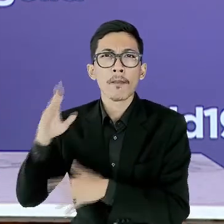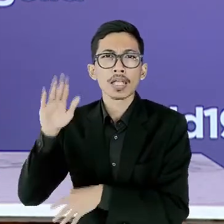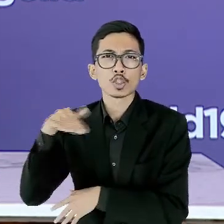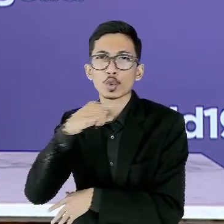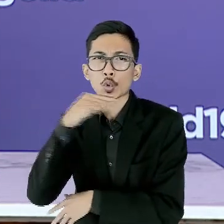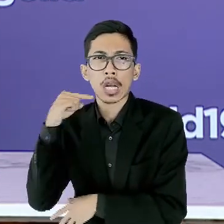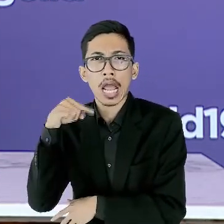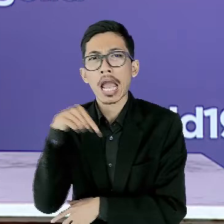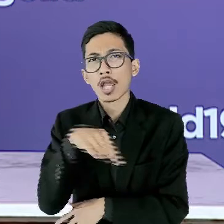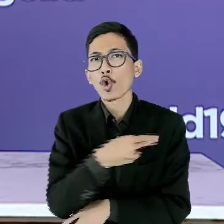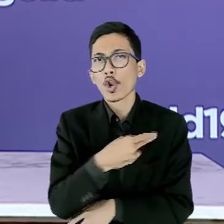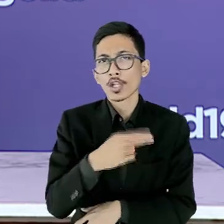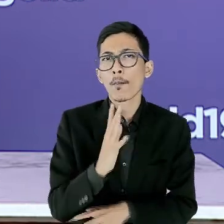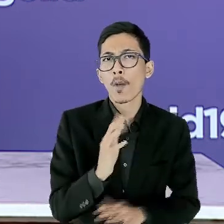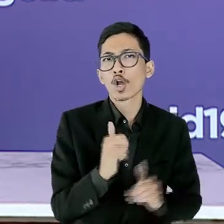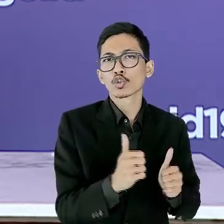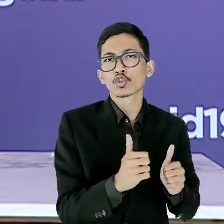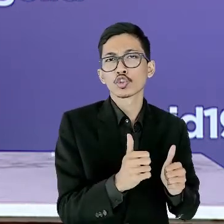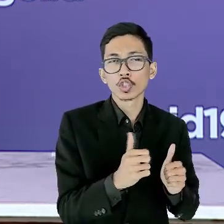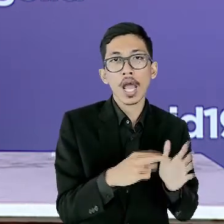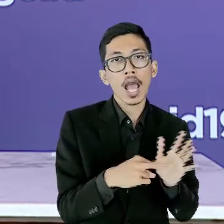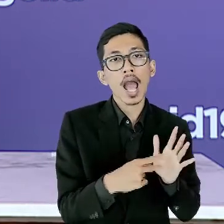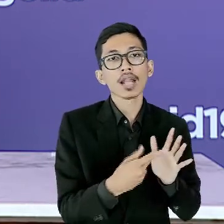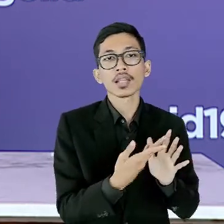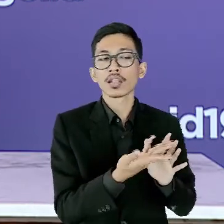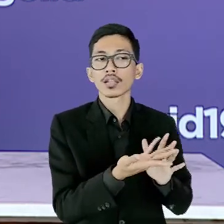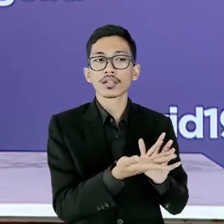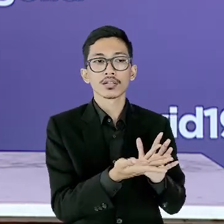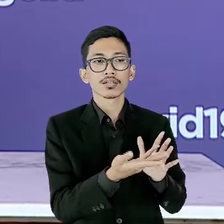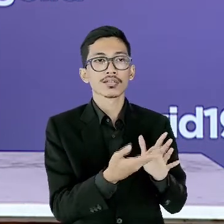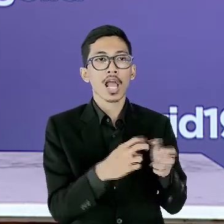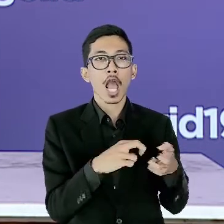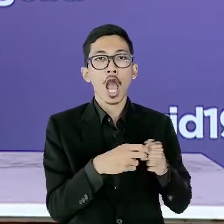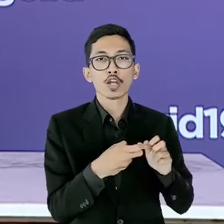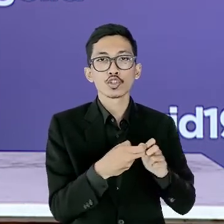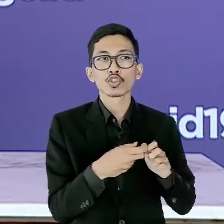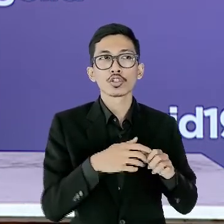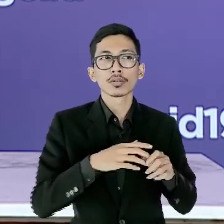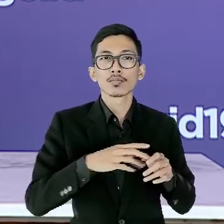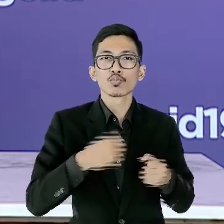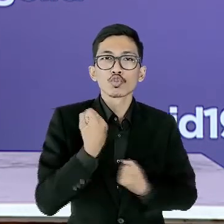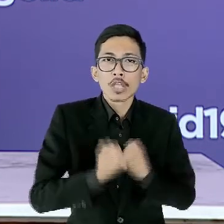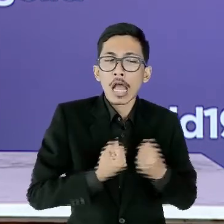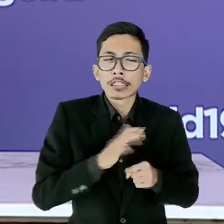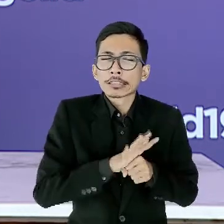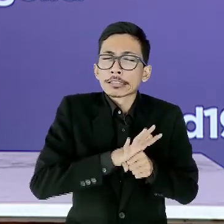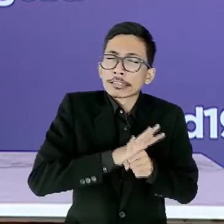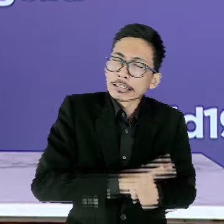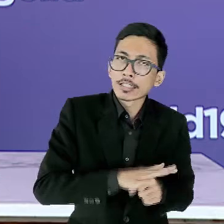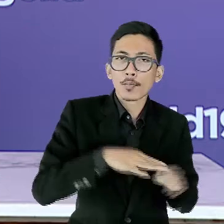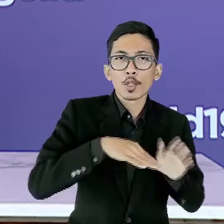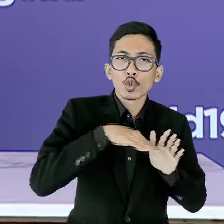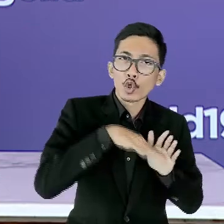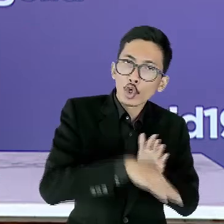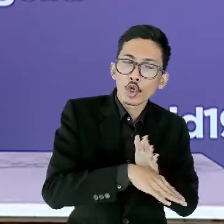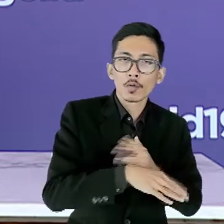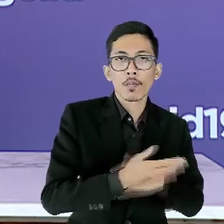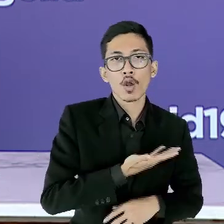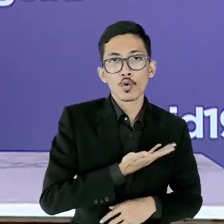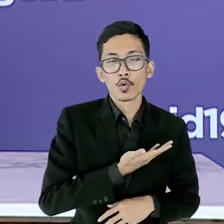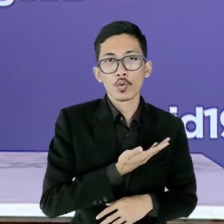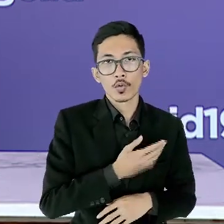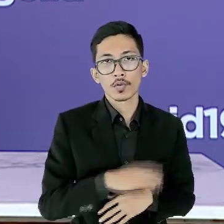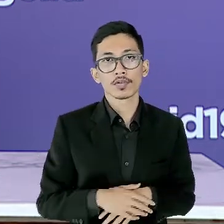bersama untuk terus mempertahankan penurunan kasus yang saat ini sedang terjadi. Beberapa pelajaran yang dapat diambil dari negara